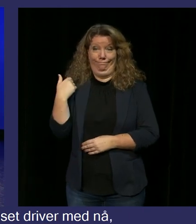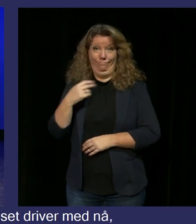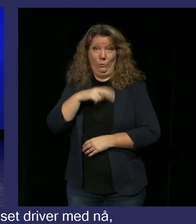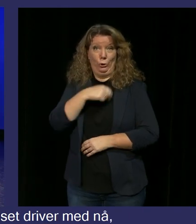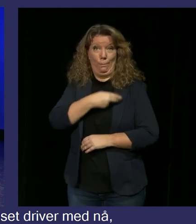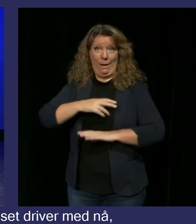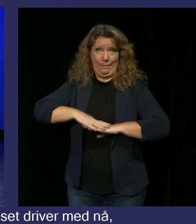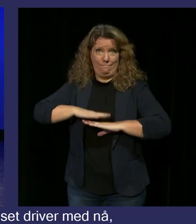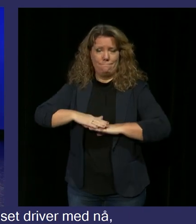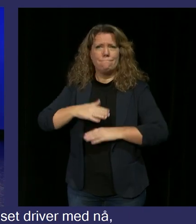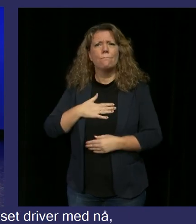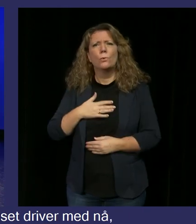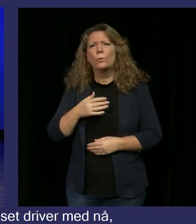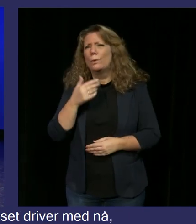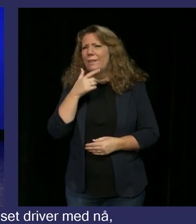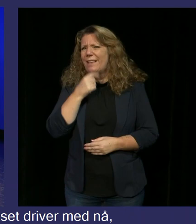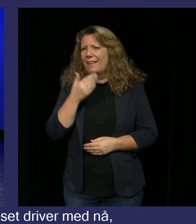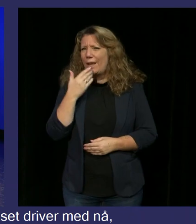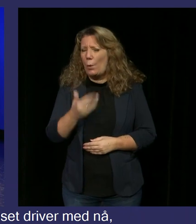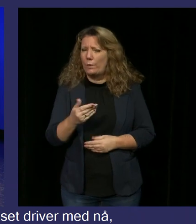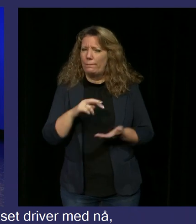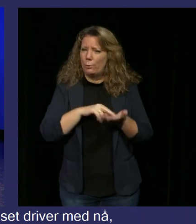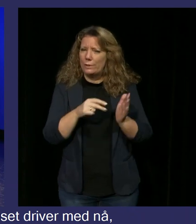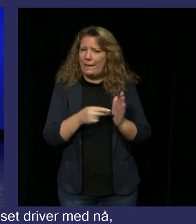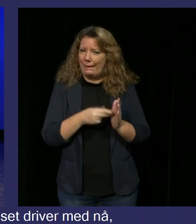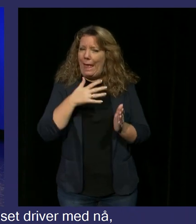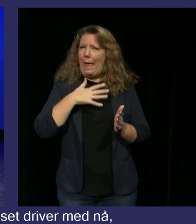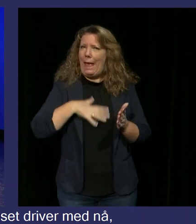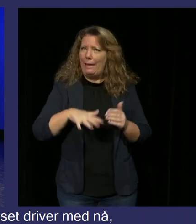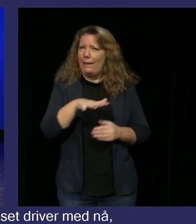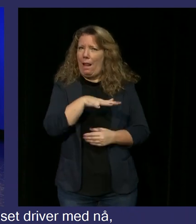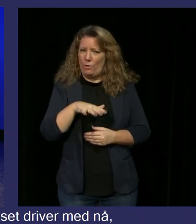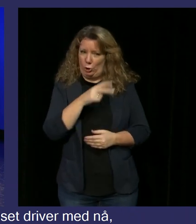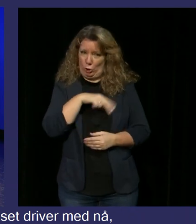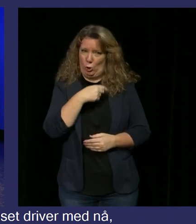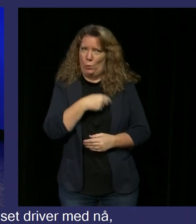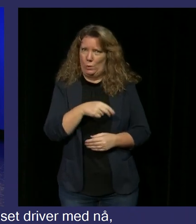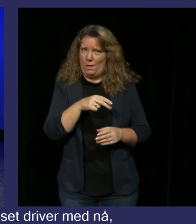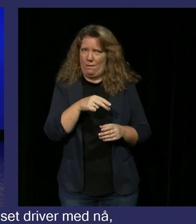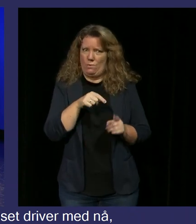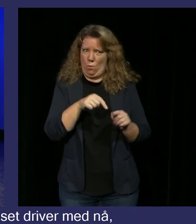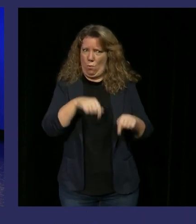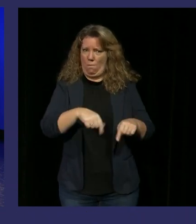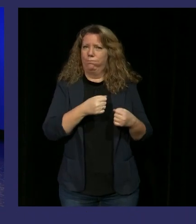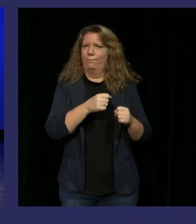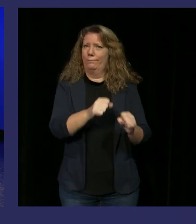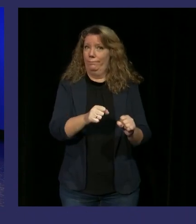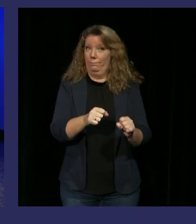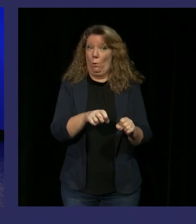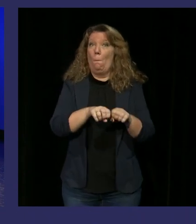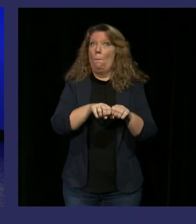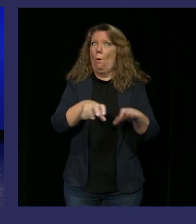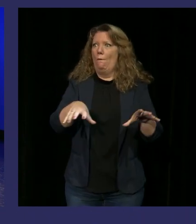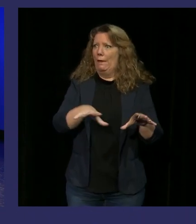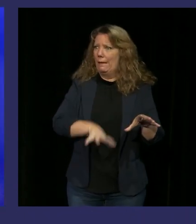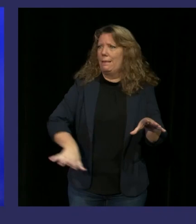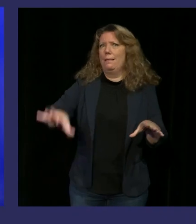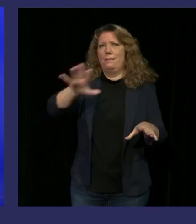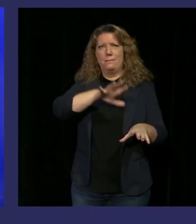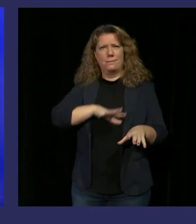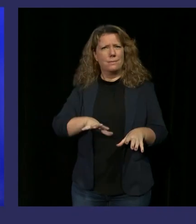et prosjekt som Helgelandssykehuset driver med nå, som har fått store ringvirkninger nasjonalt. Kan ikke du fortelle oss litt om det som har skjedd